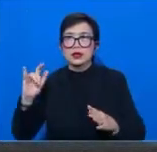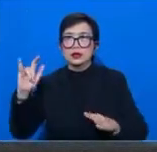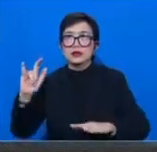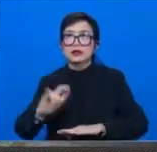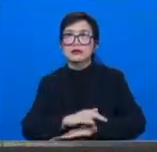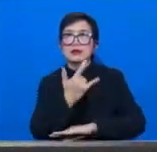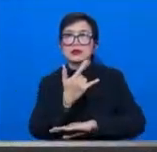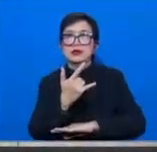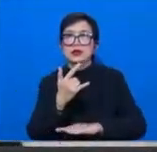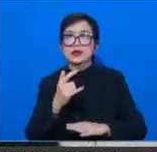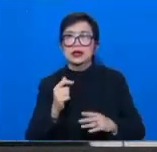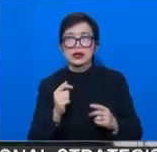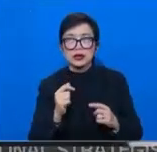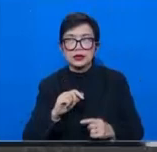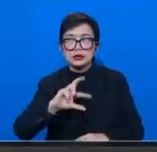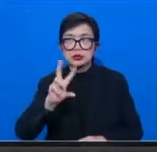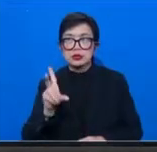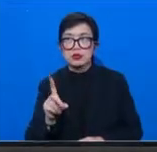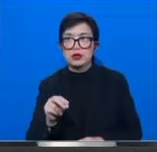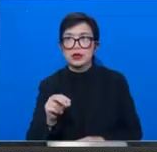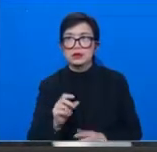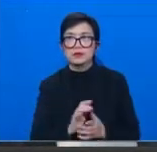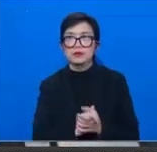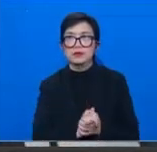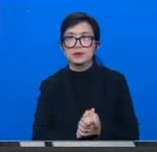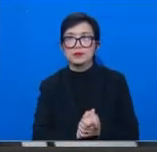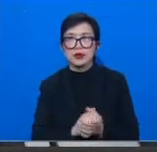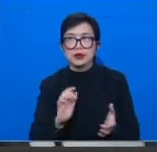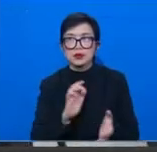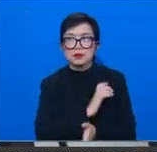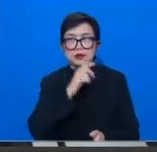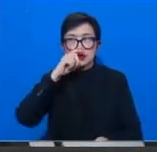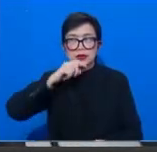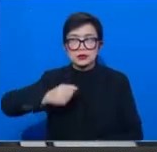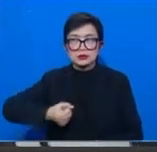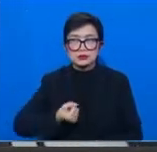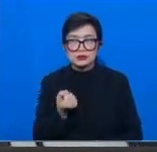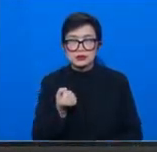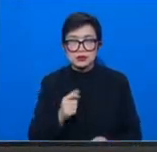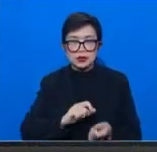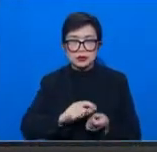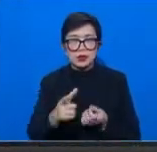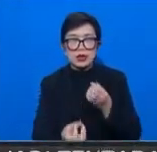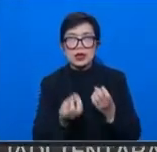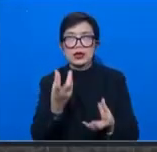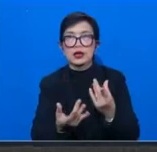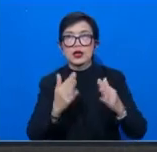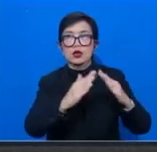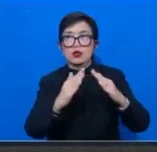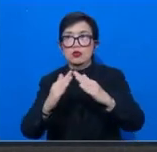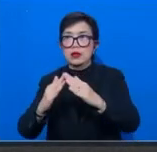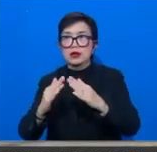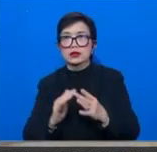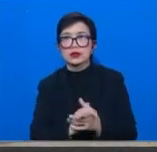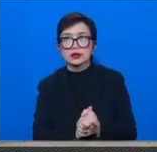petang kemarin. Tidak hanya mobil, sang mantan suami juga diduga membakar rumah mantan istrinya. Usai menerima laporan